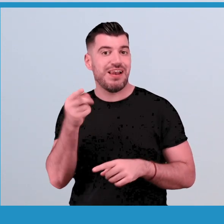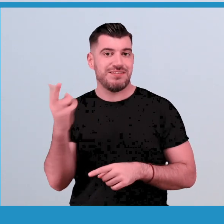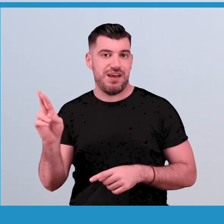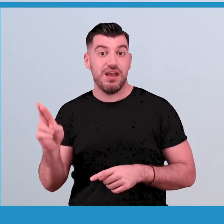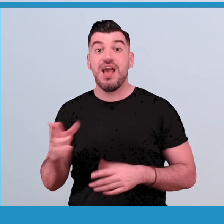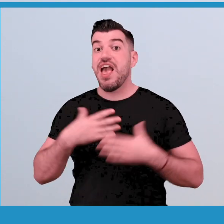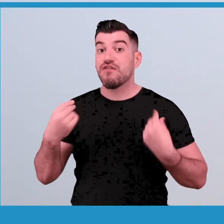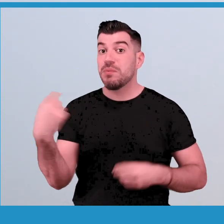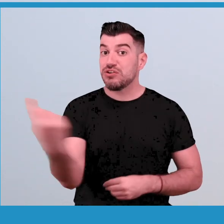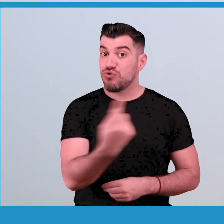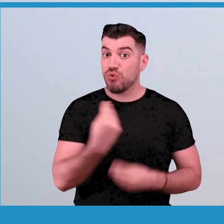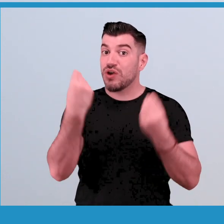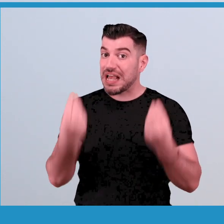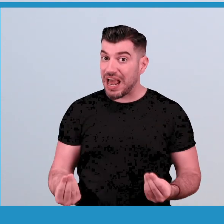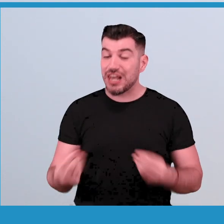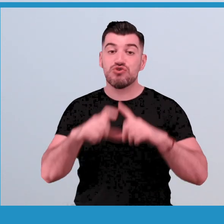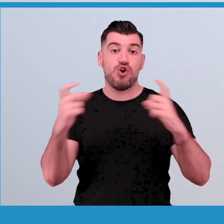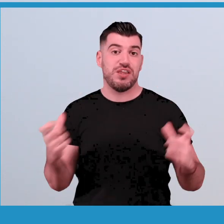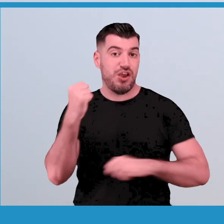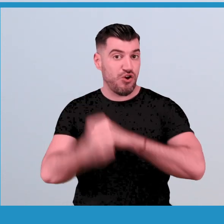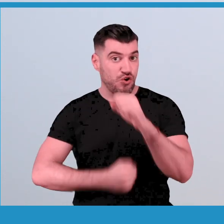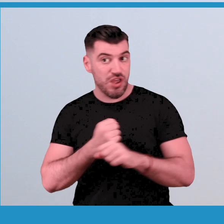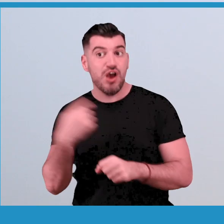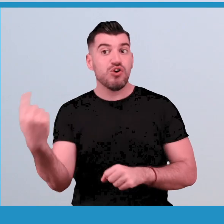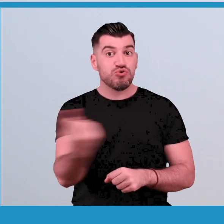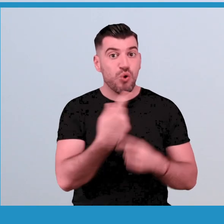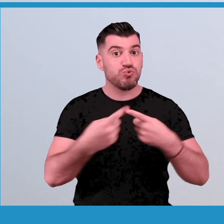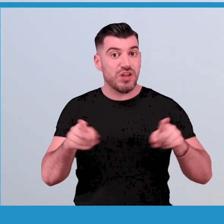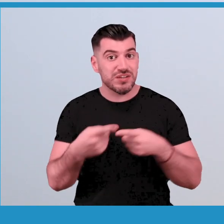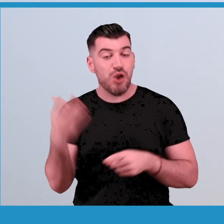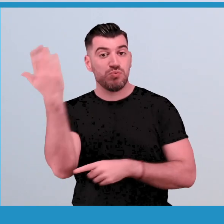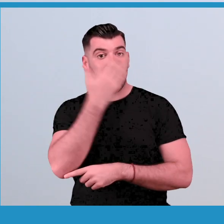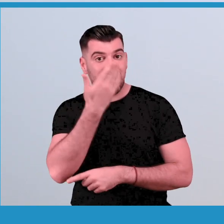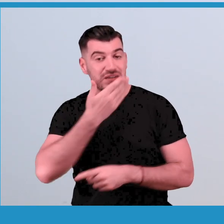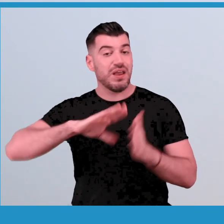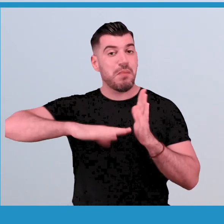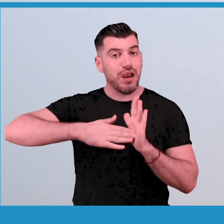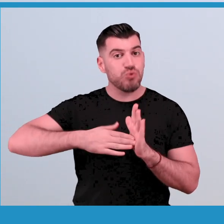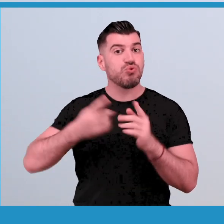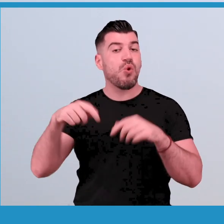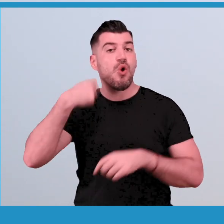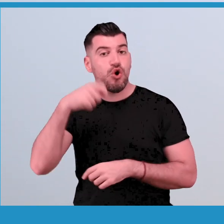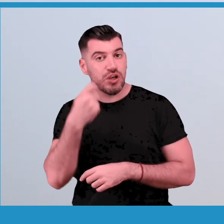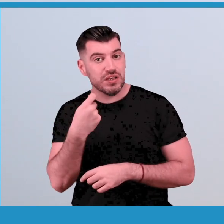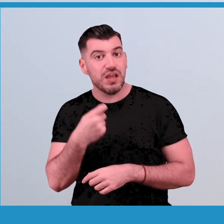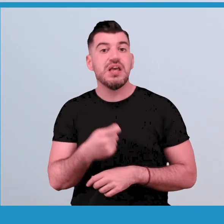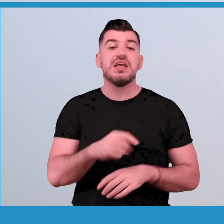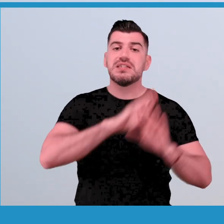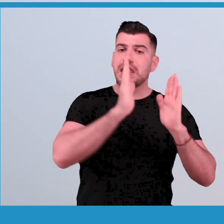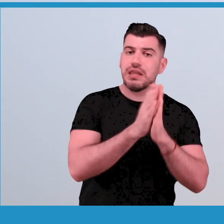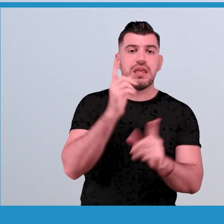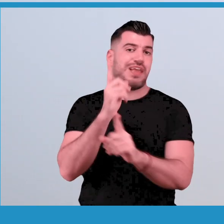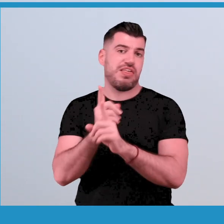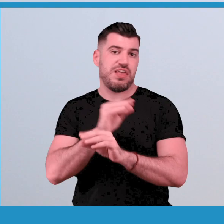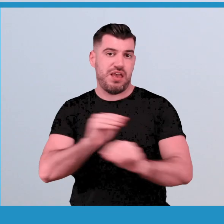ευχηθούμε καλή σχολική χρονιά σε μαθητές, εκπαιδευτικούς, βοηθητικό προσωπικό και γονείς σε γενική και ειδική